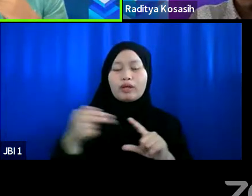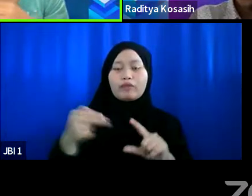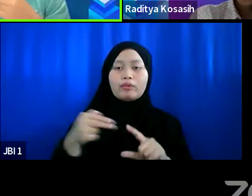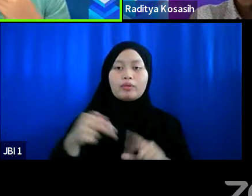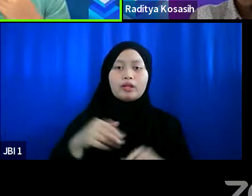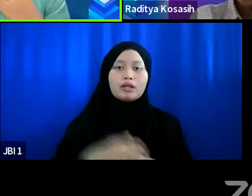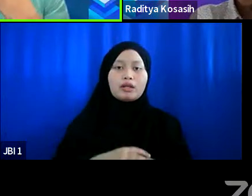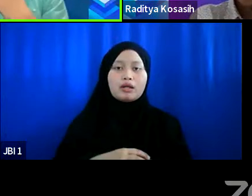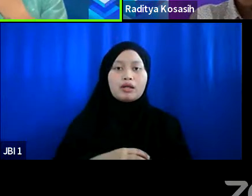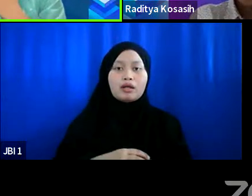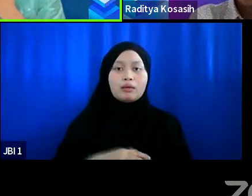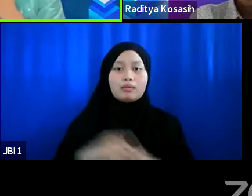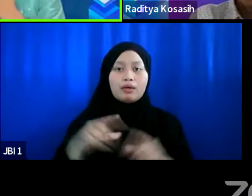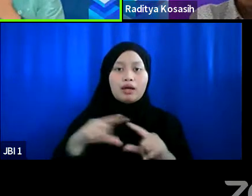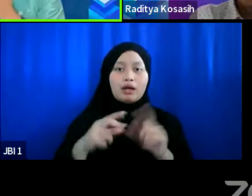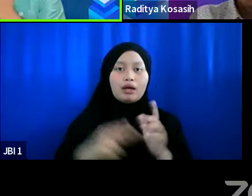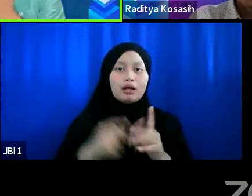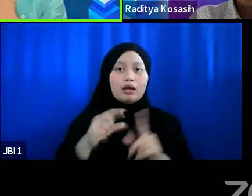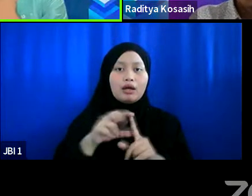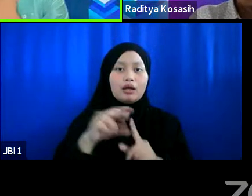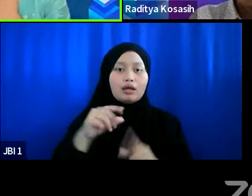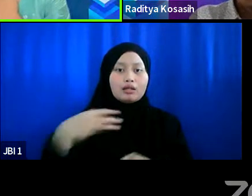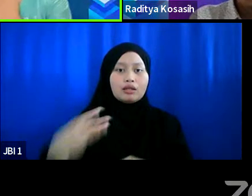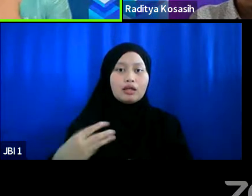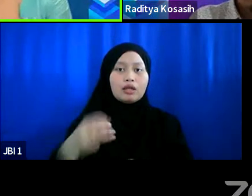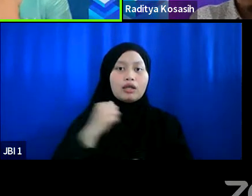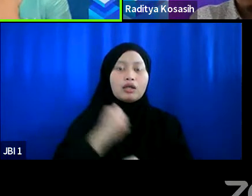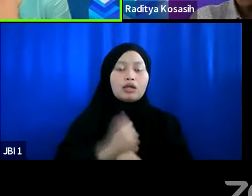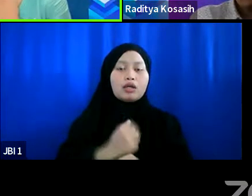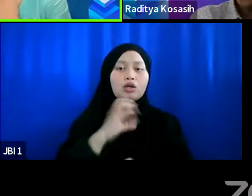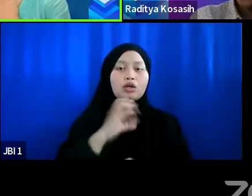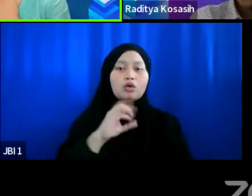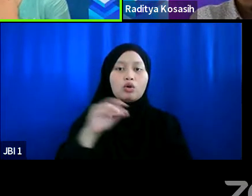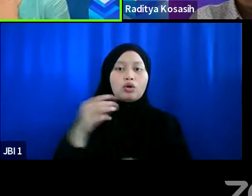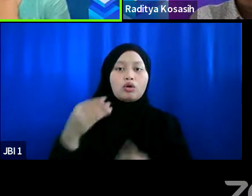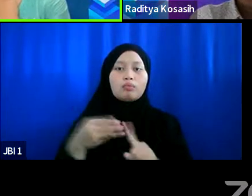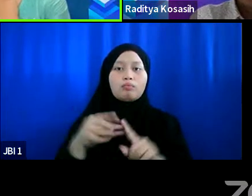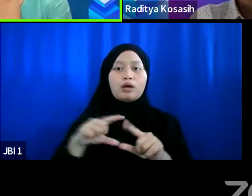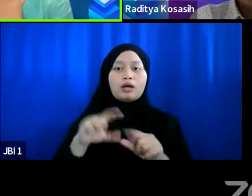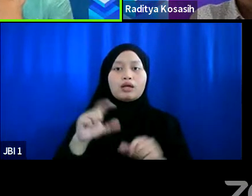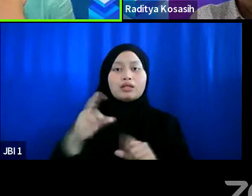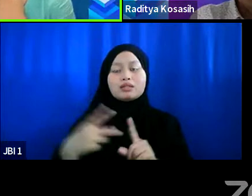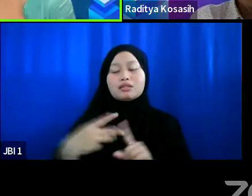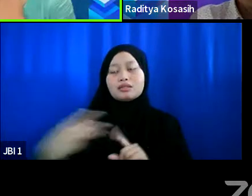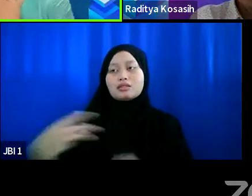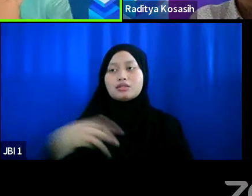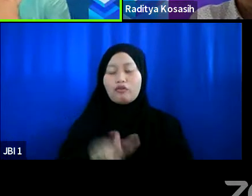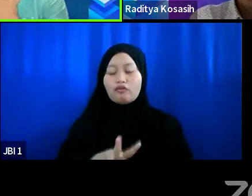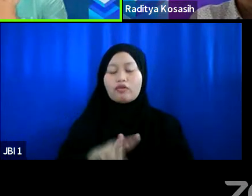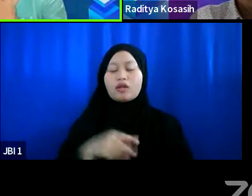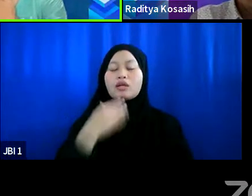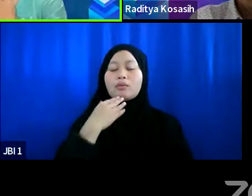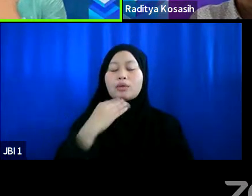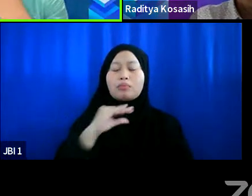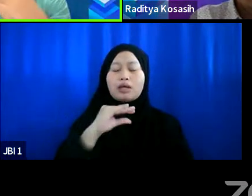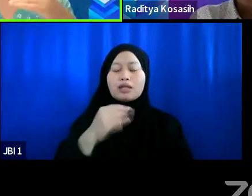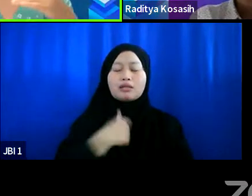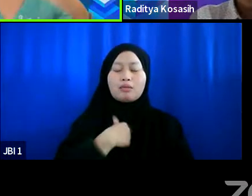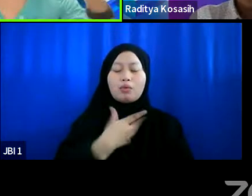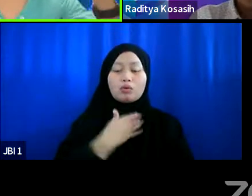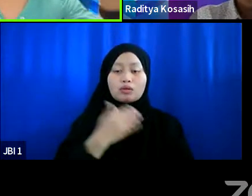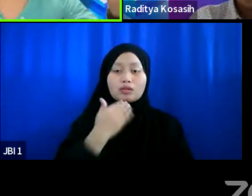Sergei beach gorbachev m&m pertanyaannya Selamat pagi Saya ingin bertanya apakah dengan